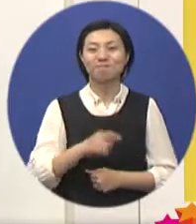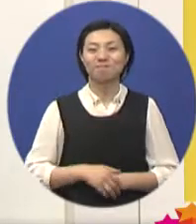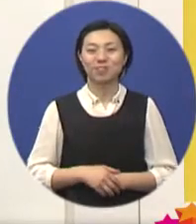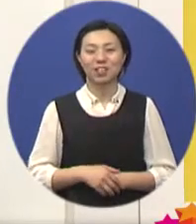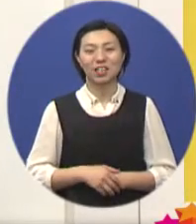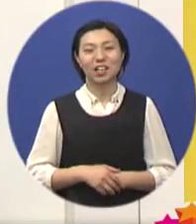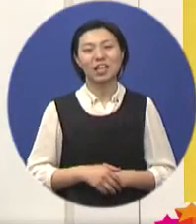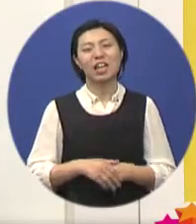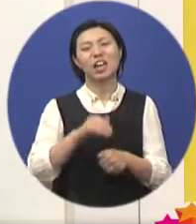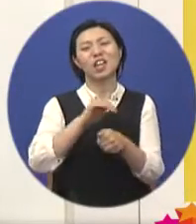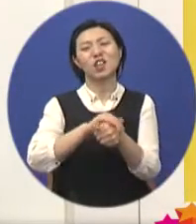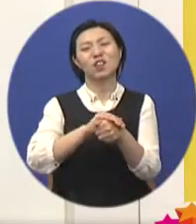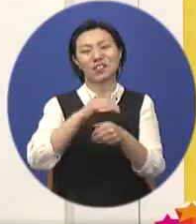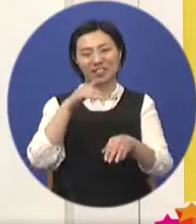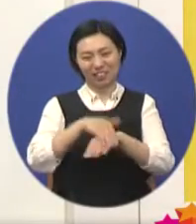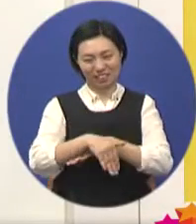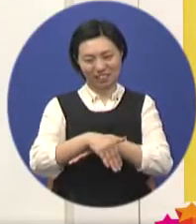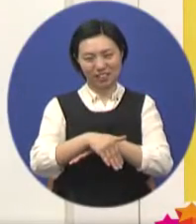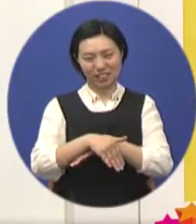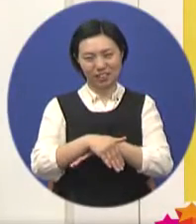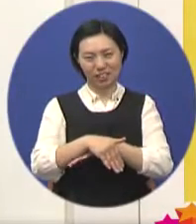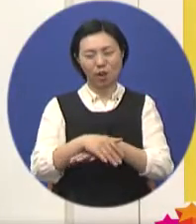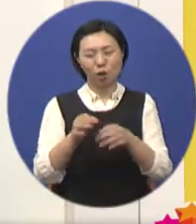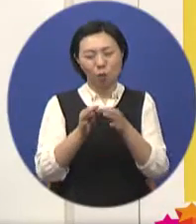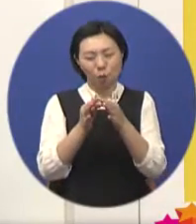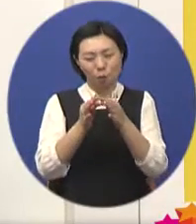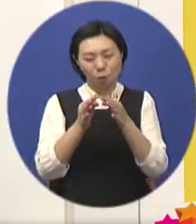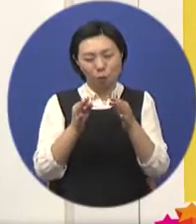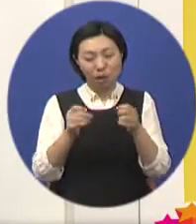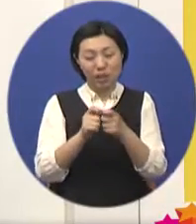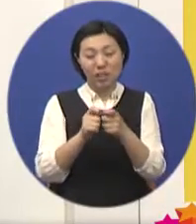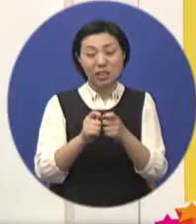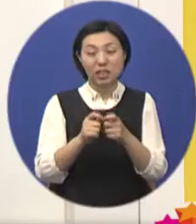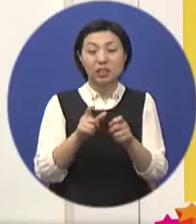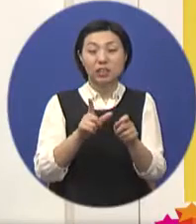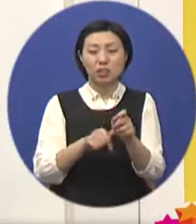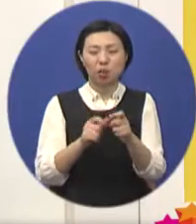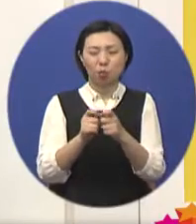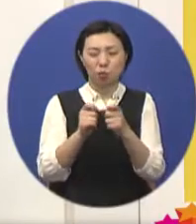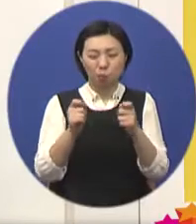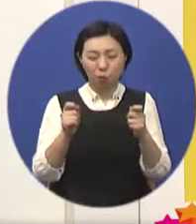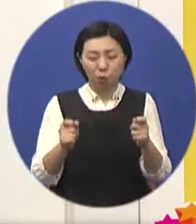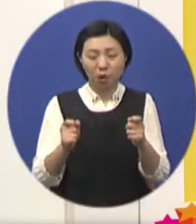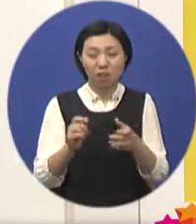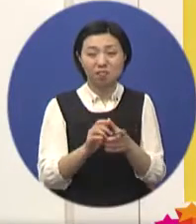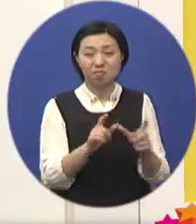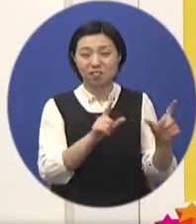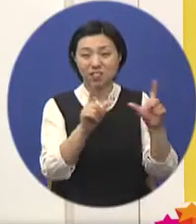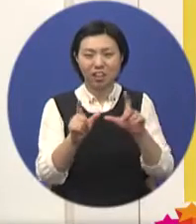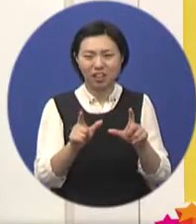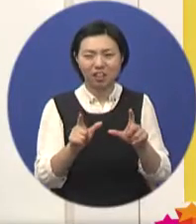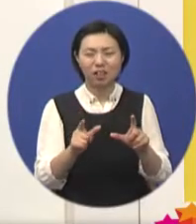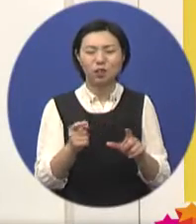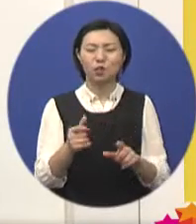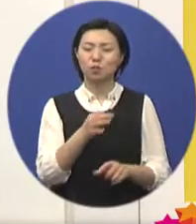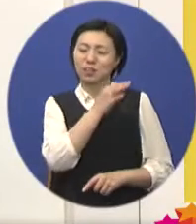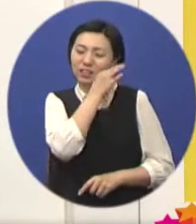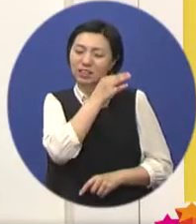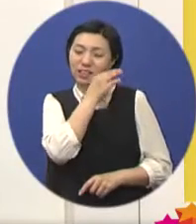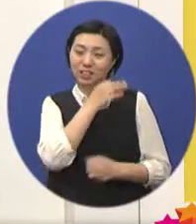경상도 아니, 그런데 부산 스타일. 아니, 오래 이렇게 사셔서도 네. 이렇게 그렇게 할 말이 없나 봐요. 아니, 쑥스러워서. 그래,